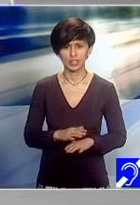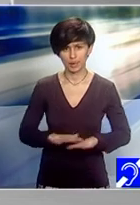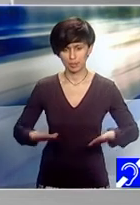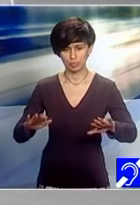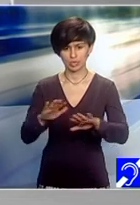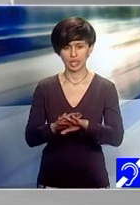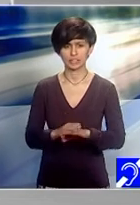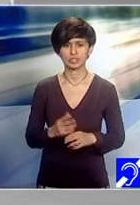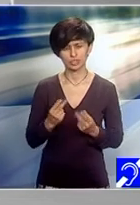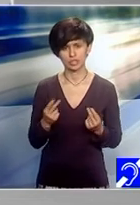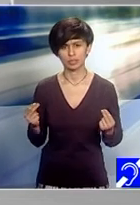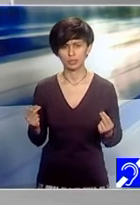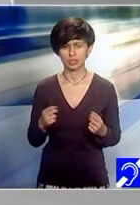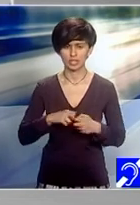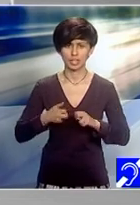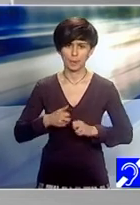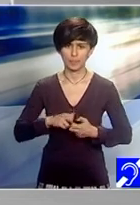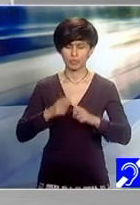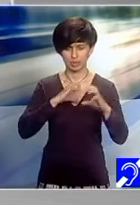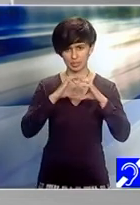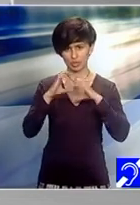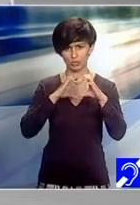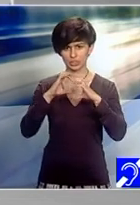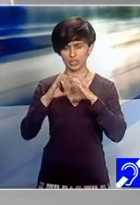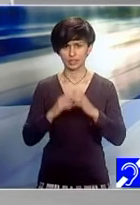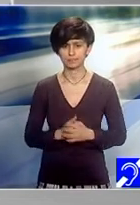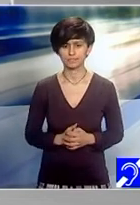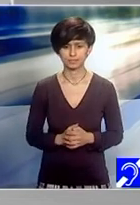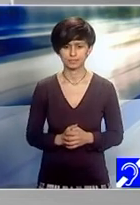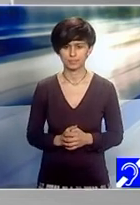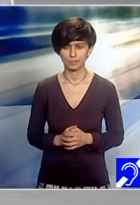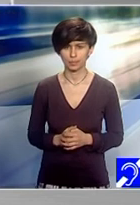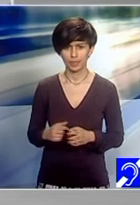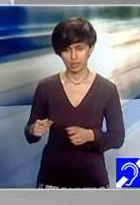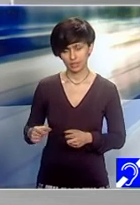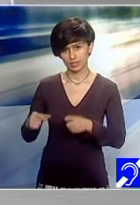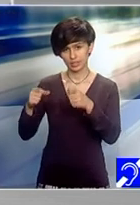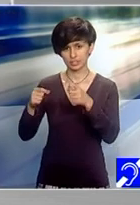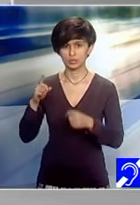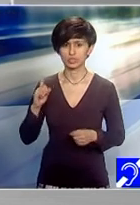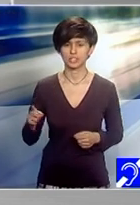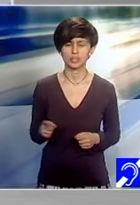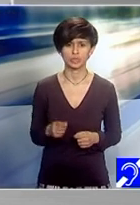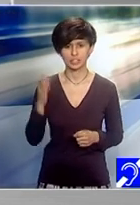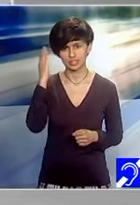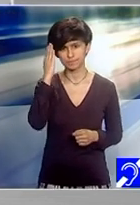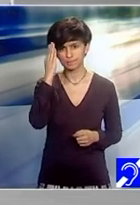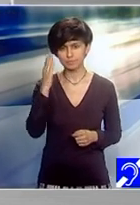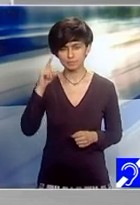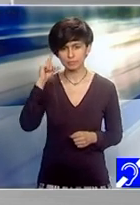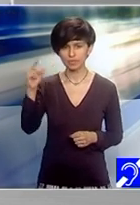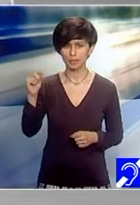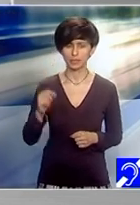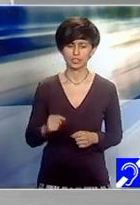probleme de comunicare. Adică instituții de genul celea în care lucrez eu trebuie să învețe să meargă către populație, către comunități,